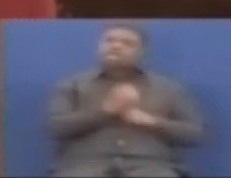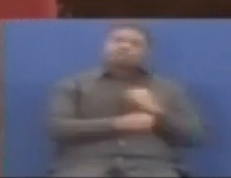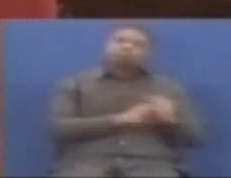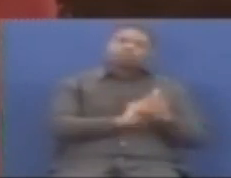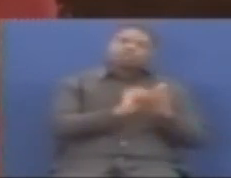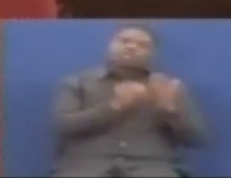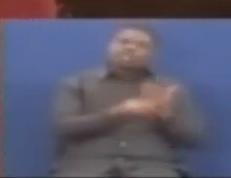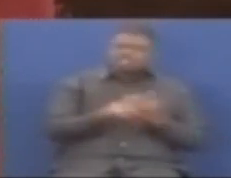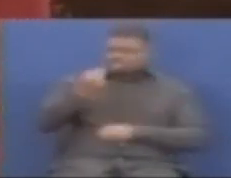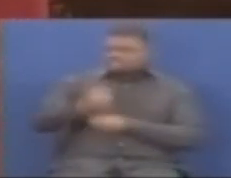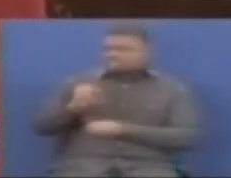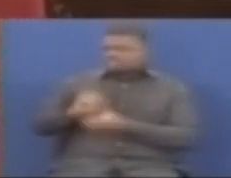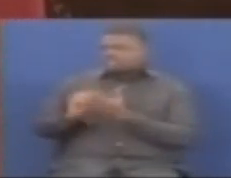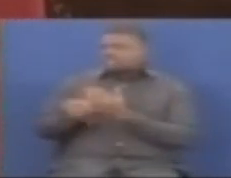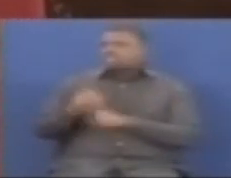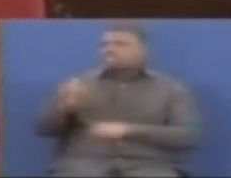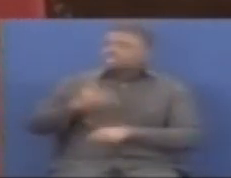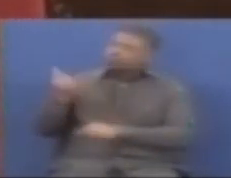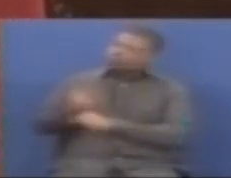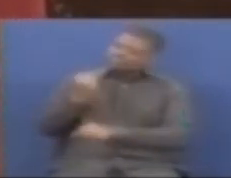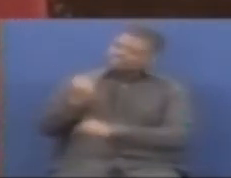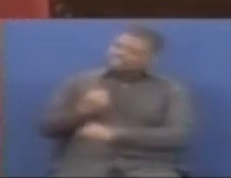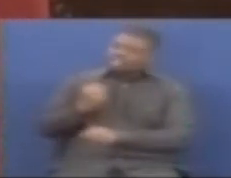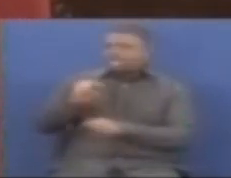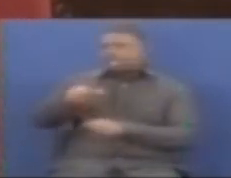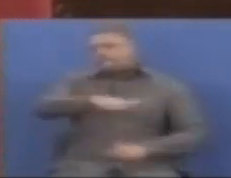ni kazi gani inatakiwa kufanyika katika maeneo hayo?